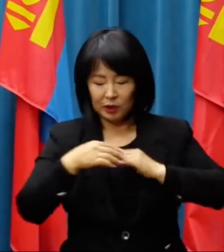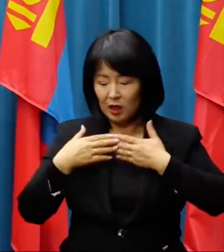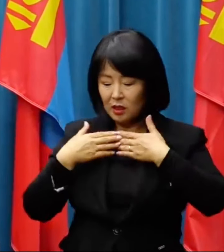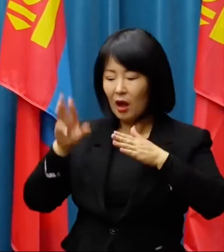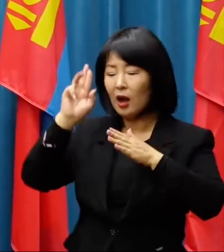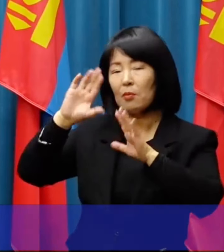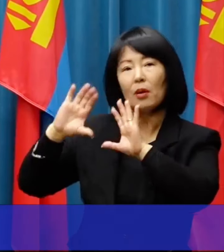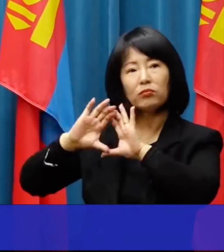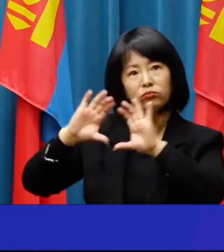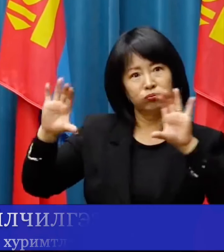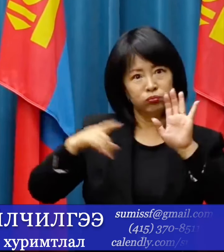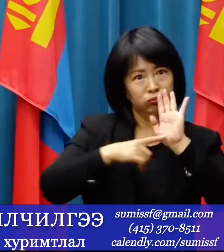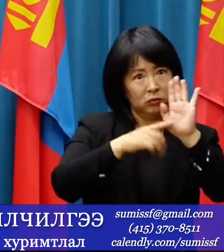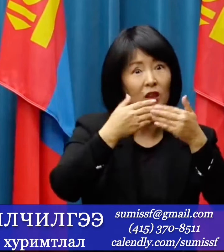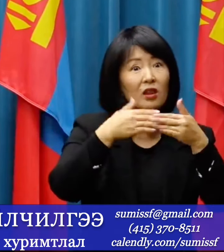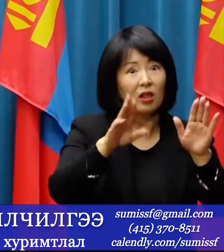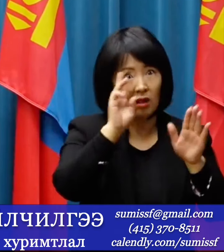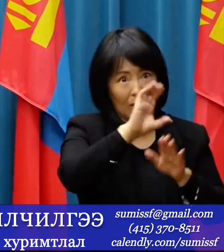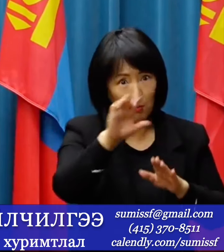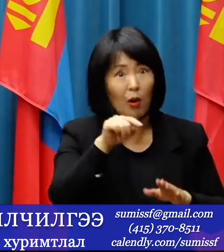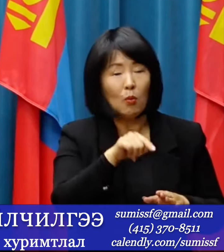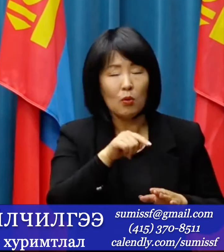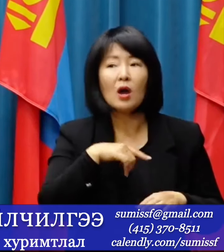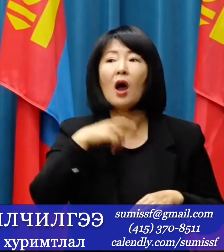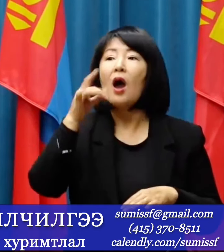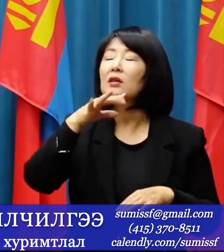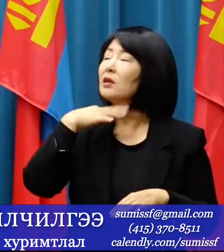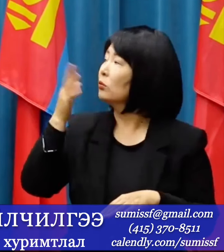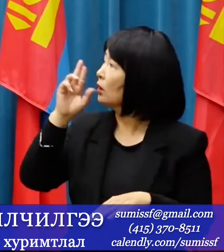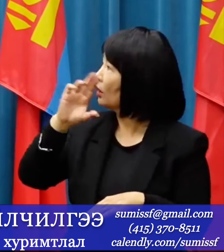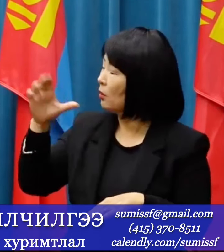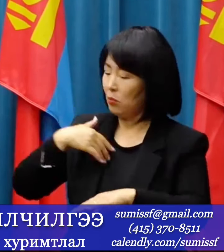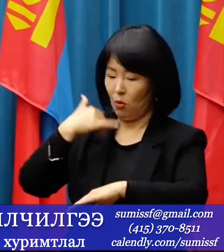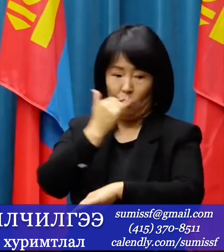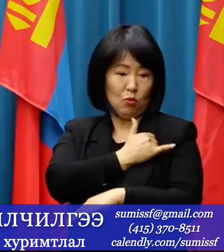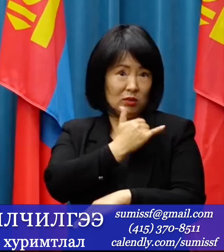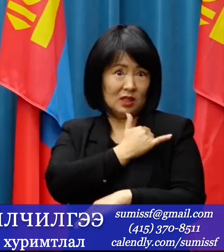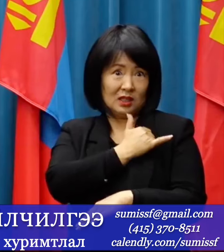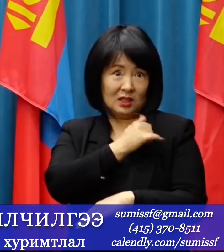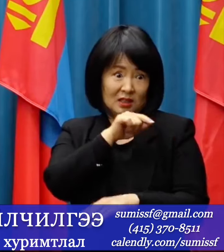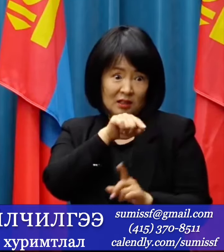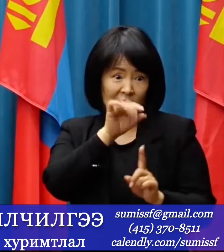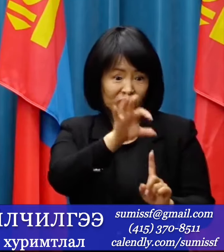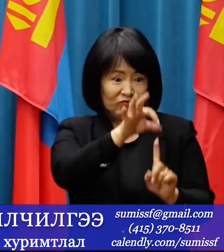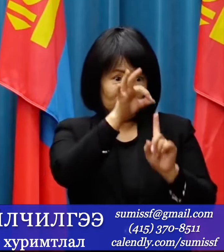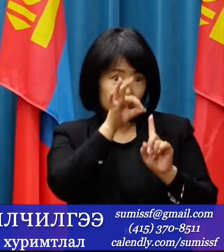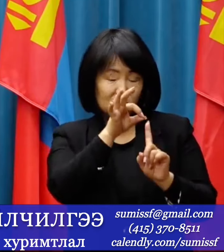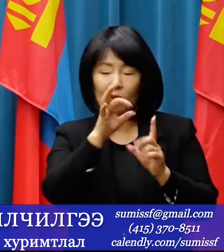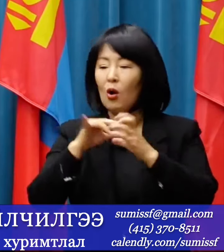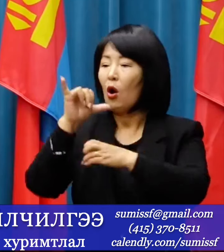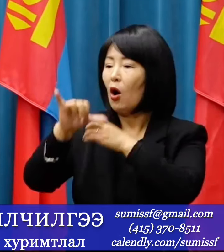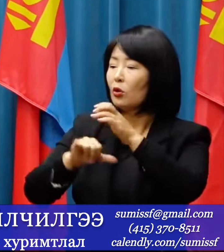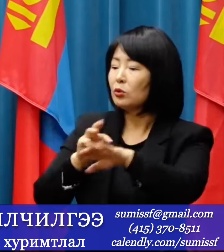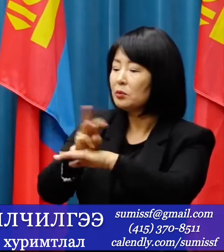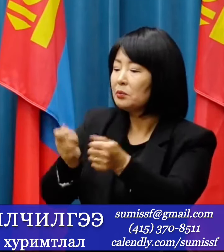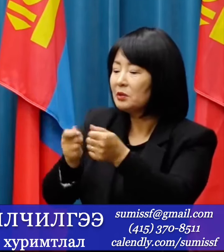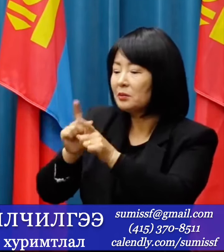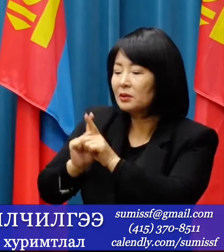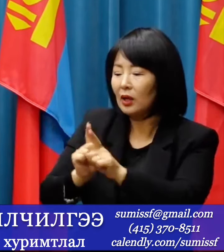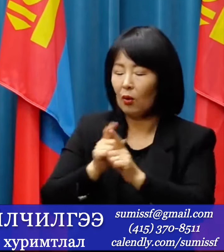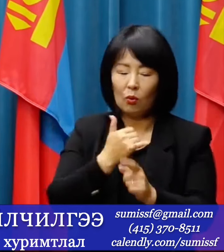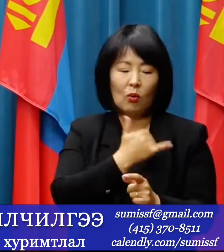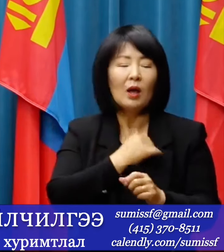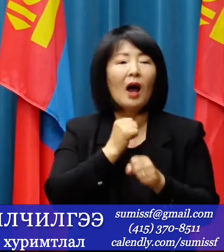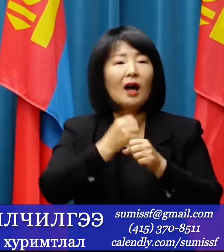байгаа гэсэн. Тэгэхээр Эрдэнэ тавталгын офицуд компани удирдлагыг олон улсын менежментээр удирдуулах ийм одоо